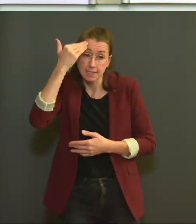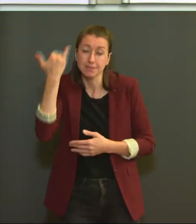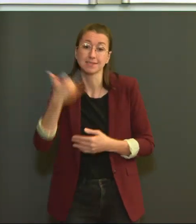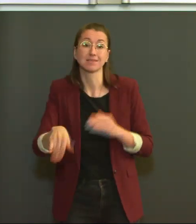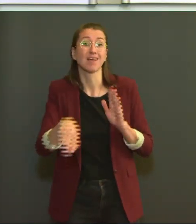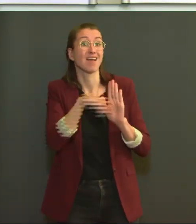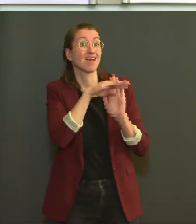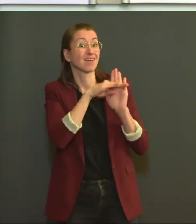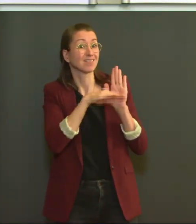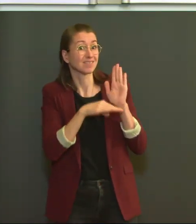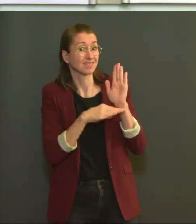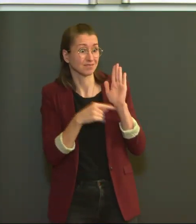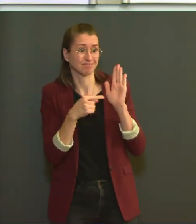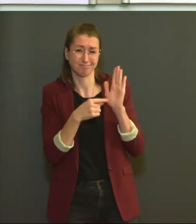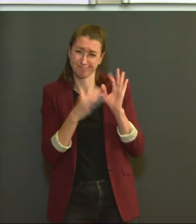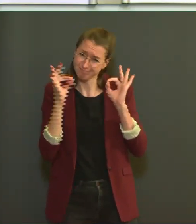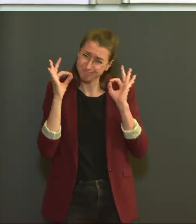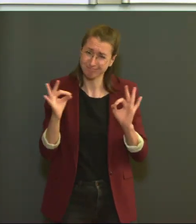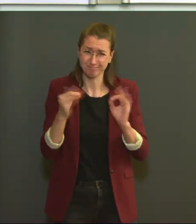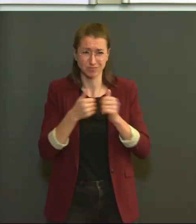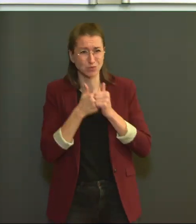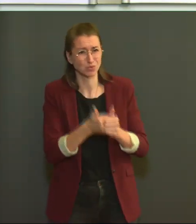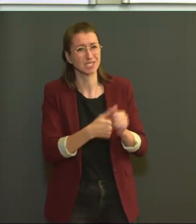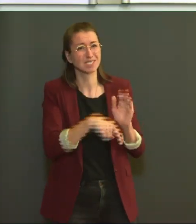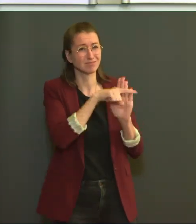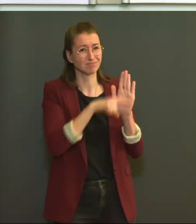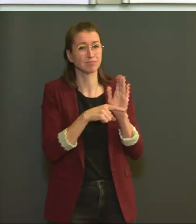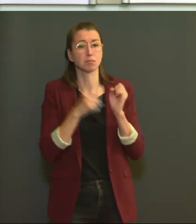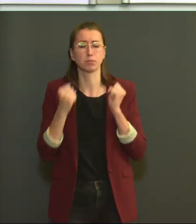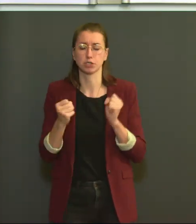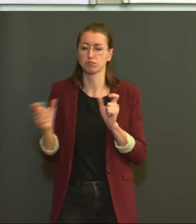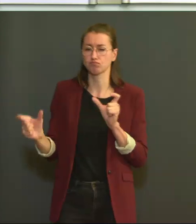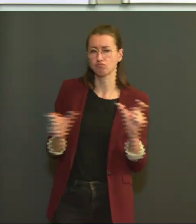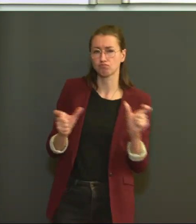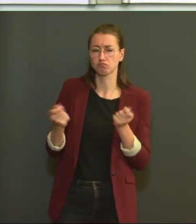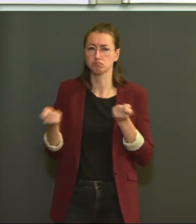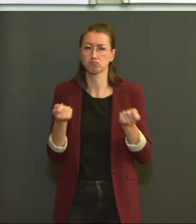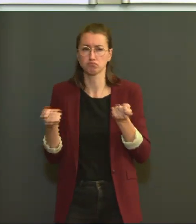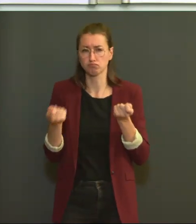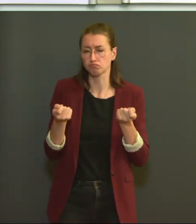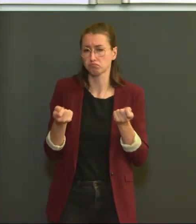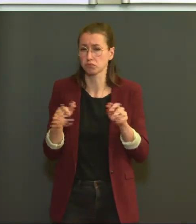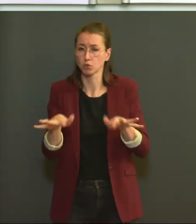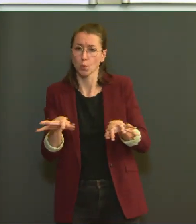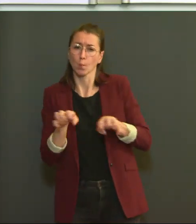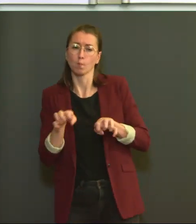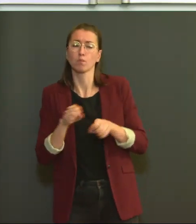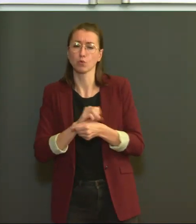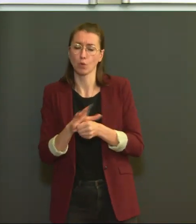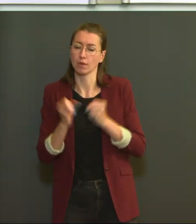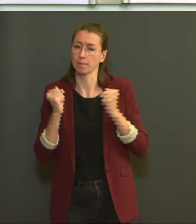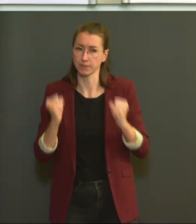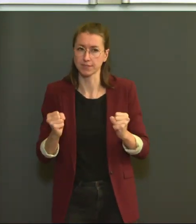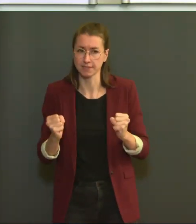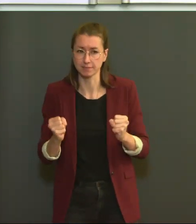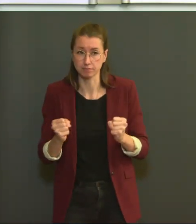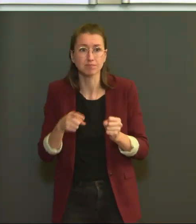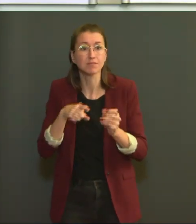nous pouvons garder le virus sous contrôle. Nous avons pu le démontrer début août,